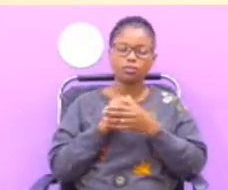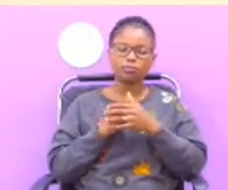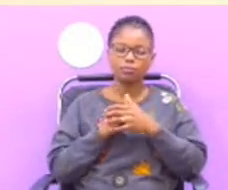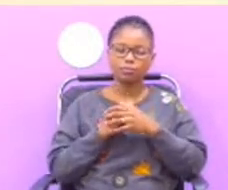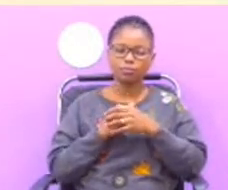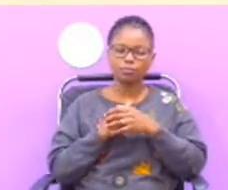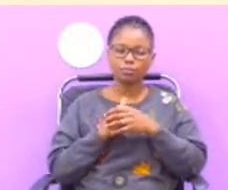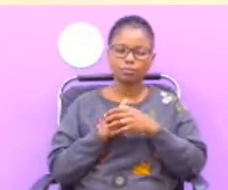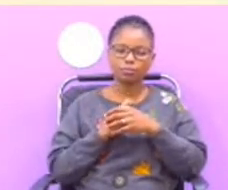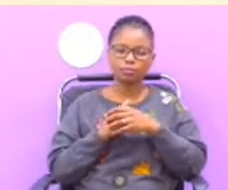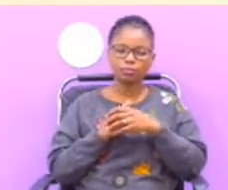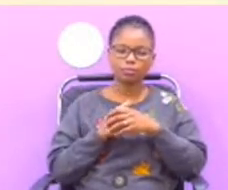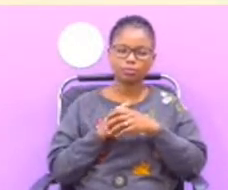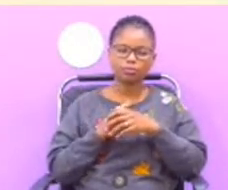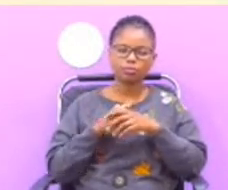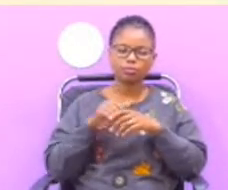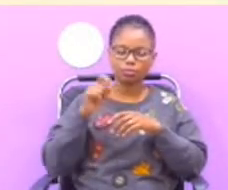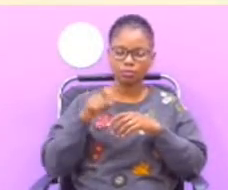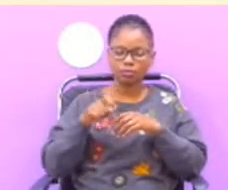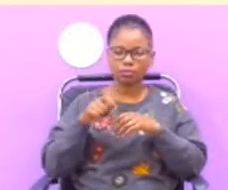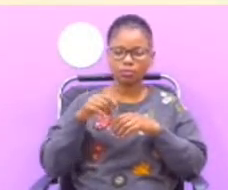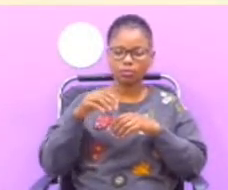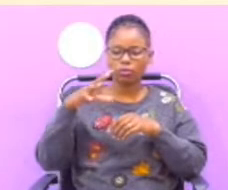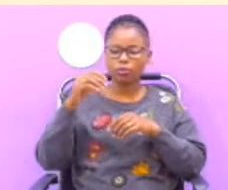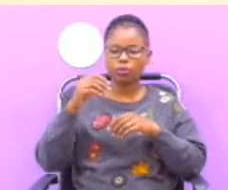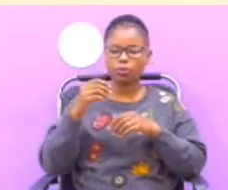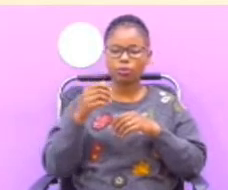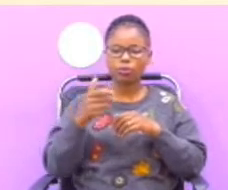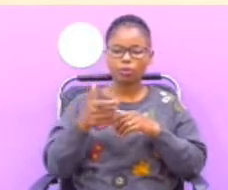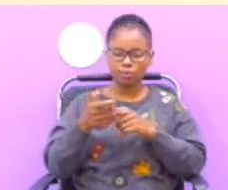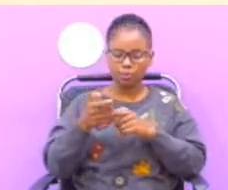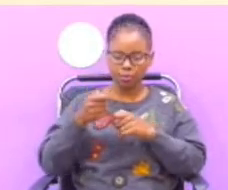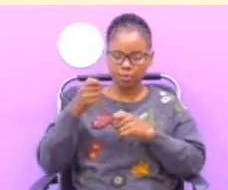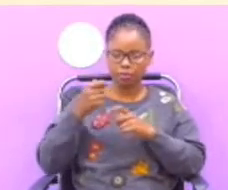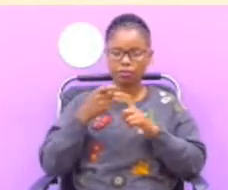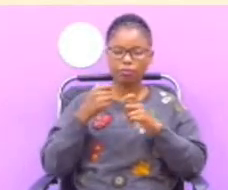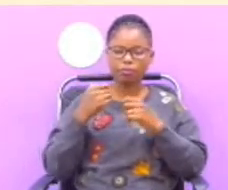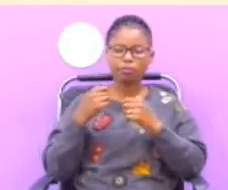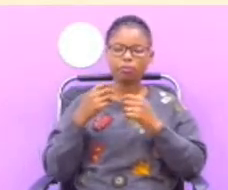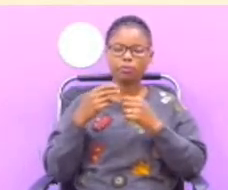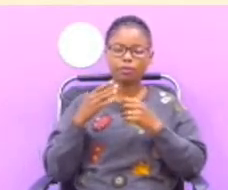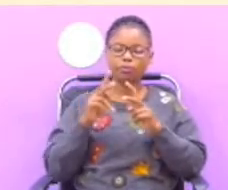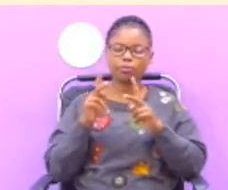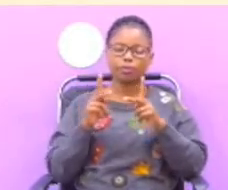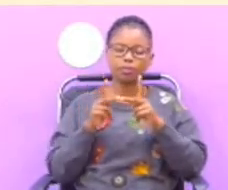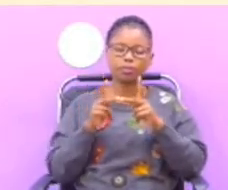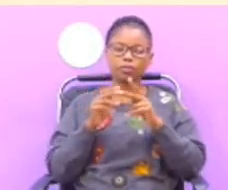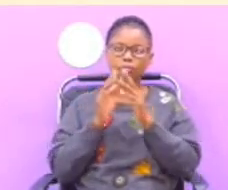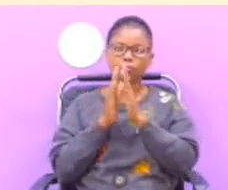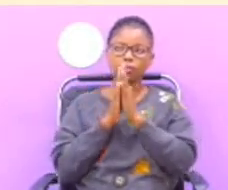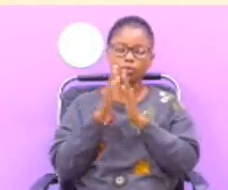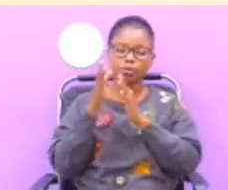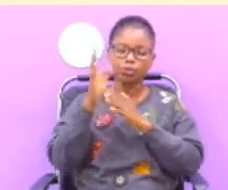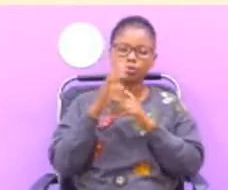guoko kwa Ngai nĩ gũkamagĩra kuo to nĩ guoko kwĩ hinya Bwana asifiwe